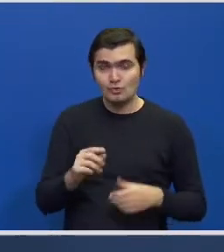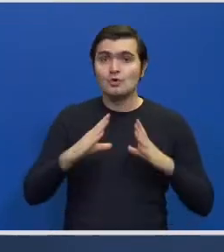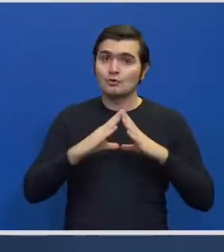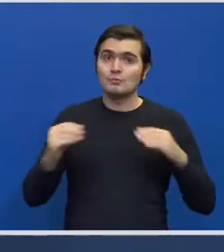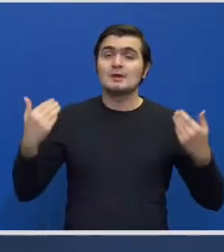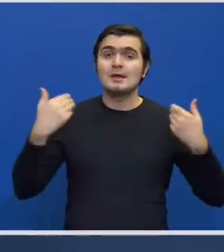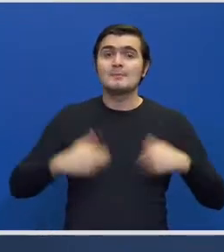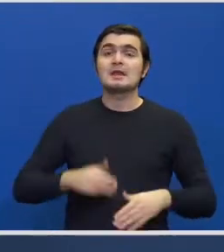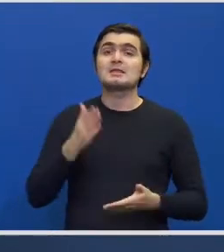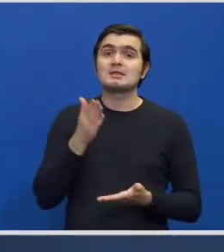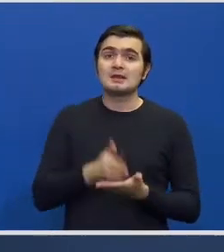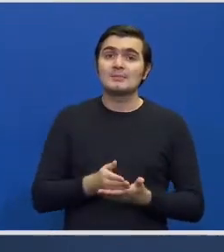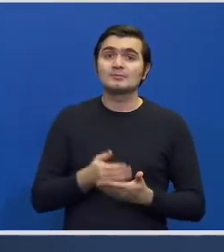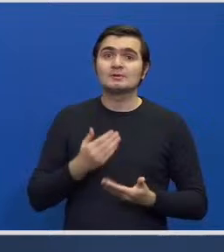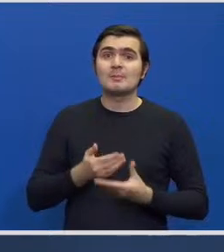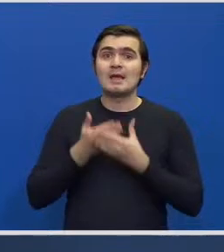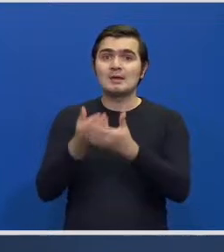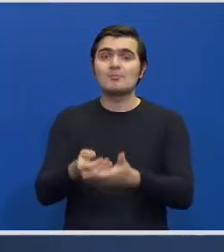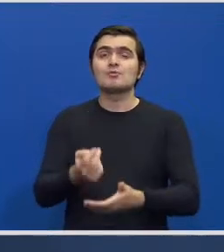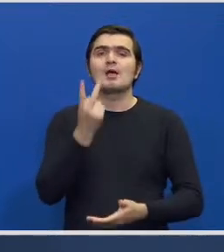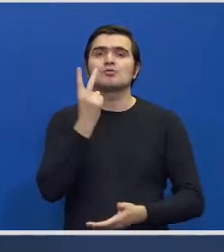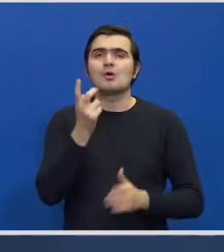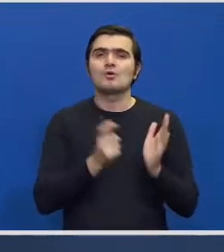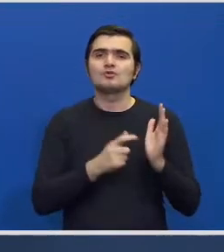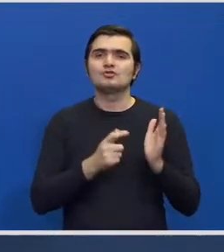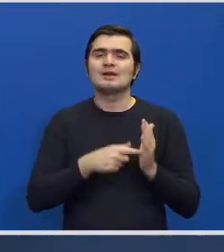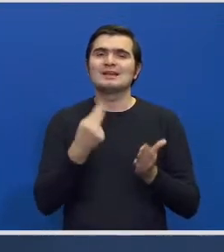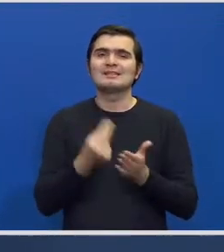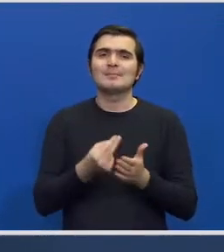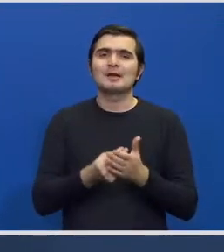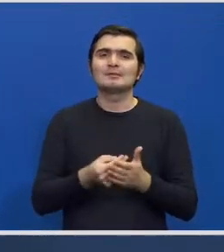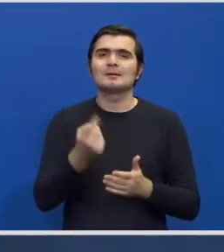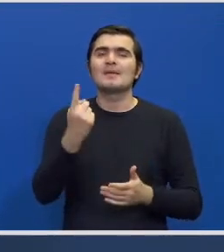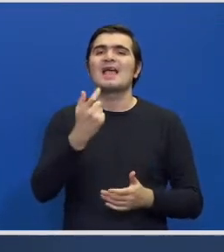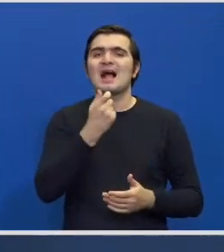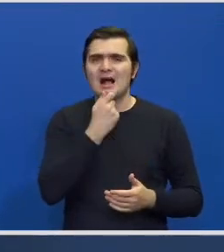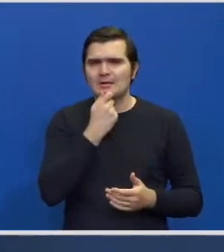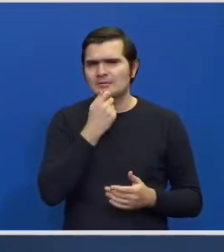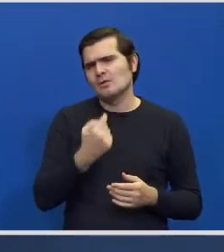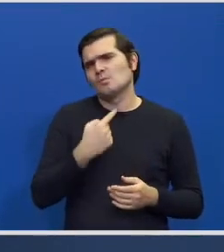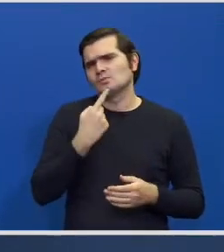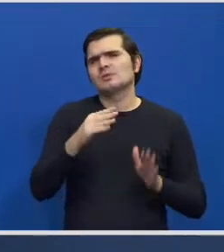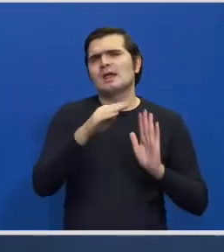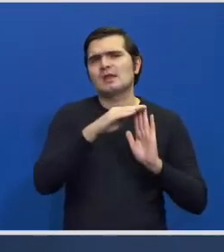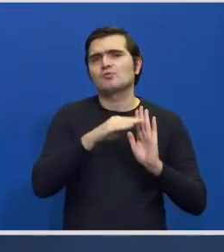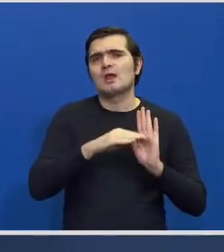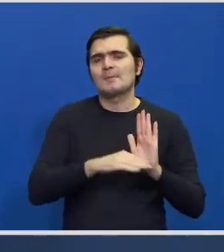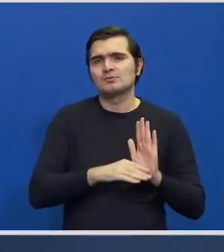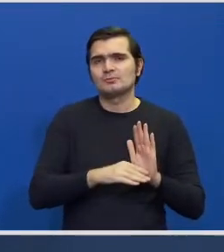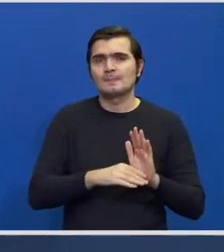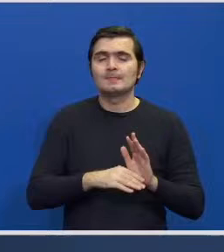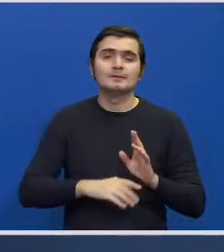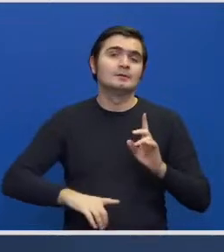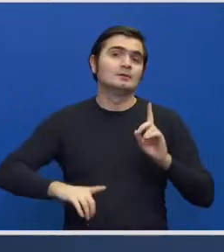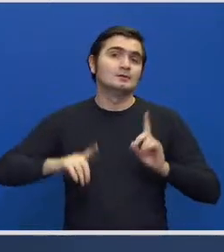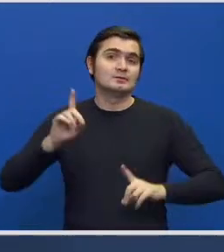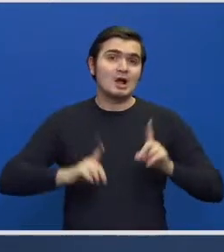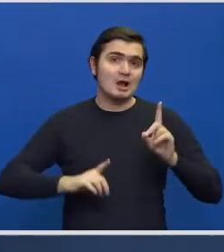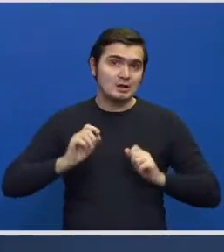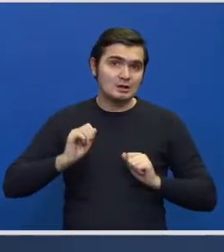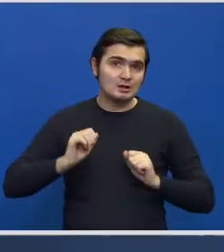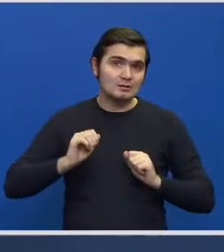contrar, România pierde dreptul de a depune două cereri de plată pe an, așa cum spune